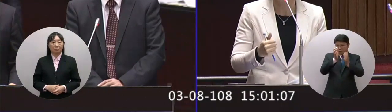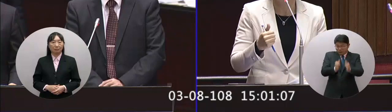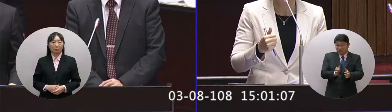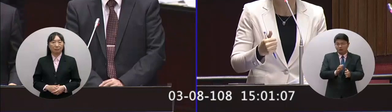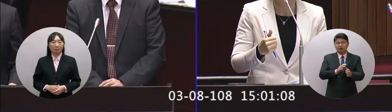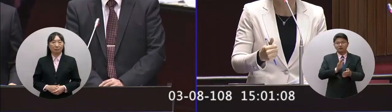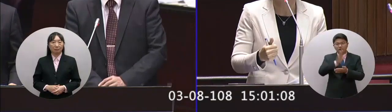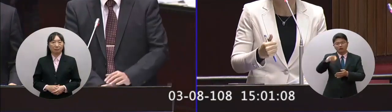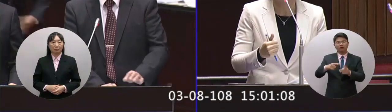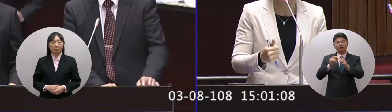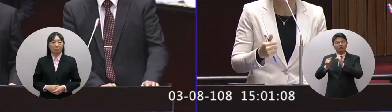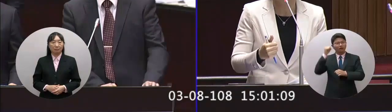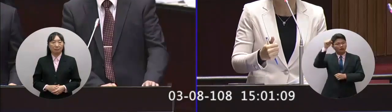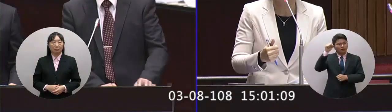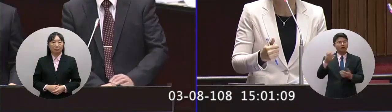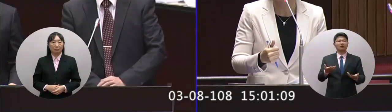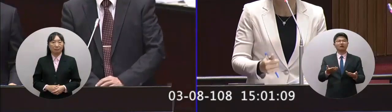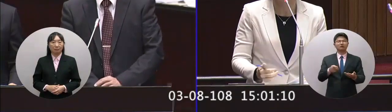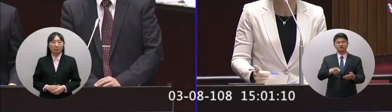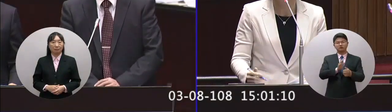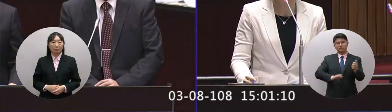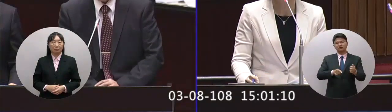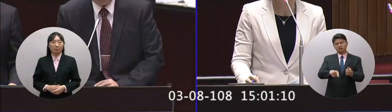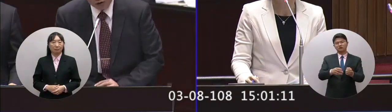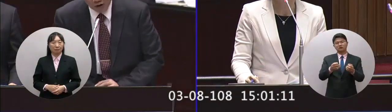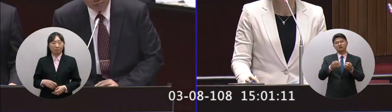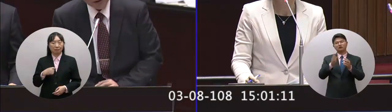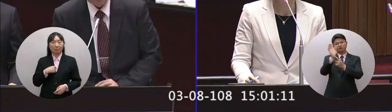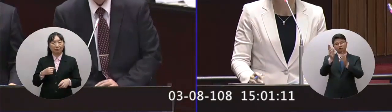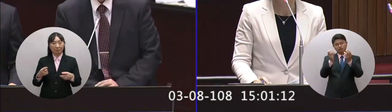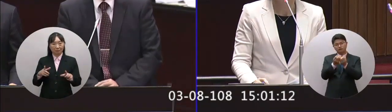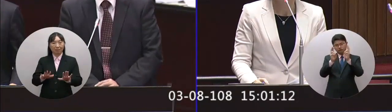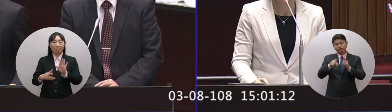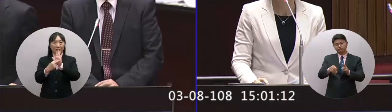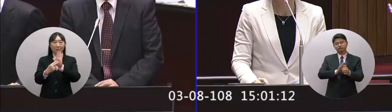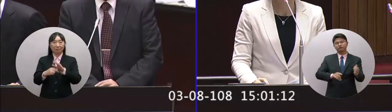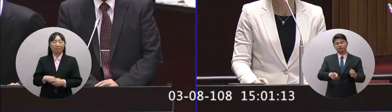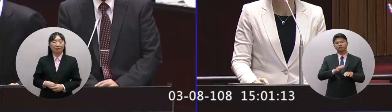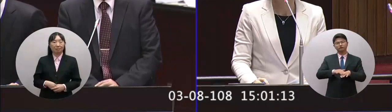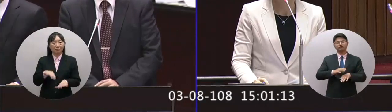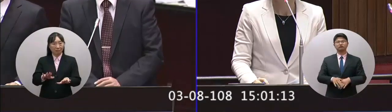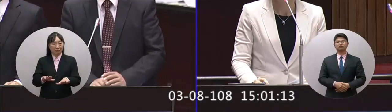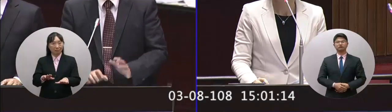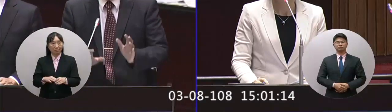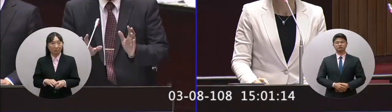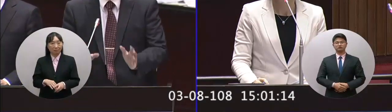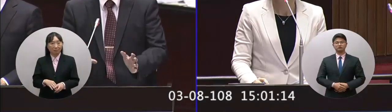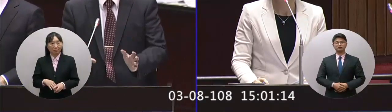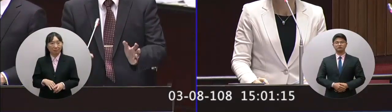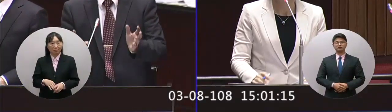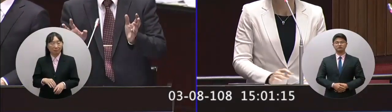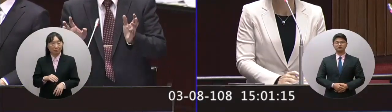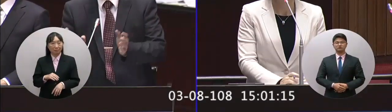阵我刚刚讲这是会影响到未来的这个风力发电。 即我甲委员报告，即马就是即阮的